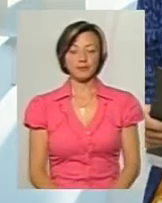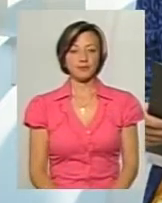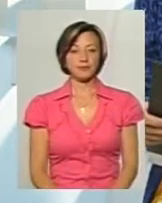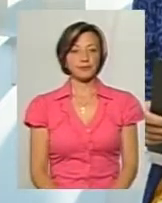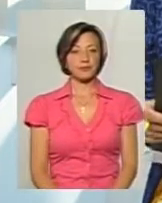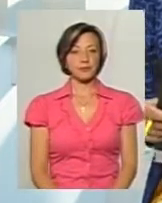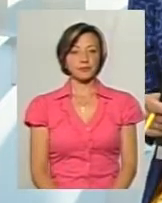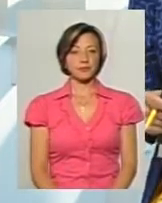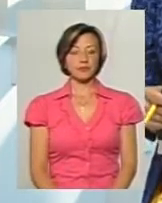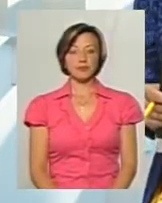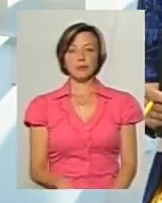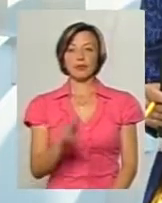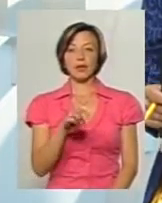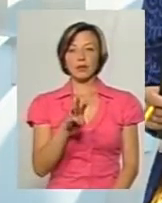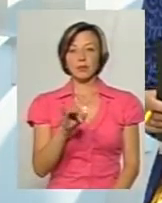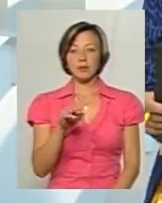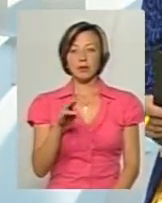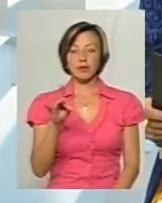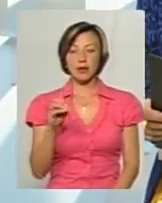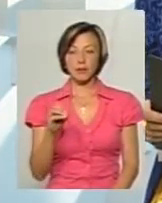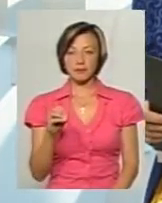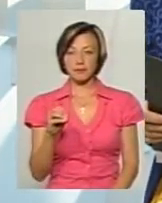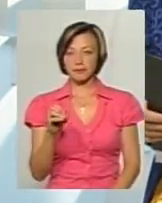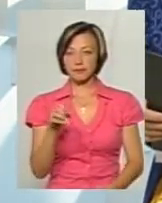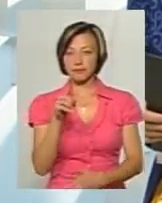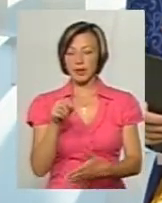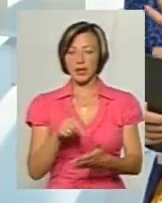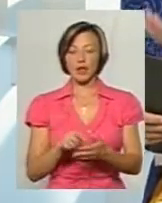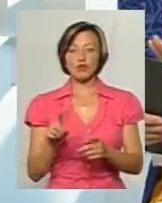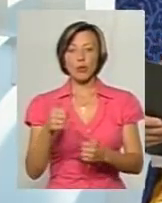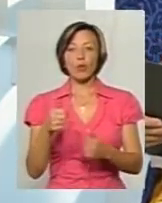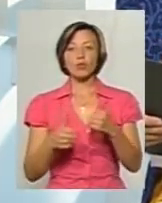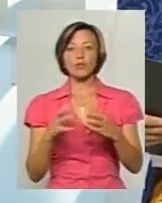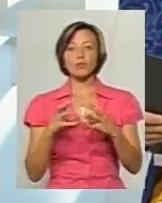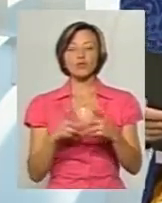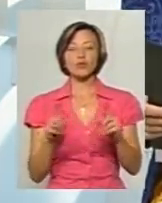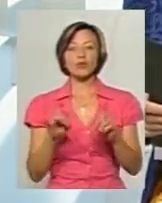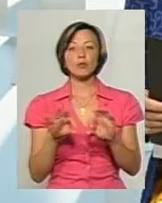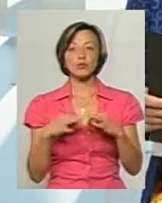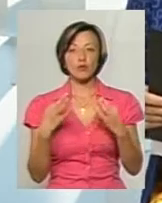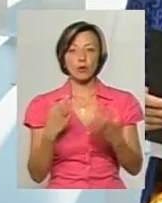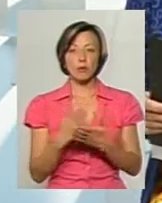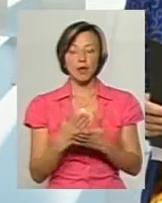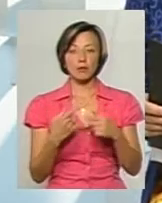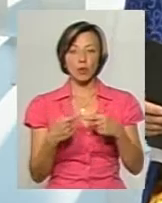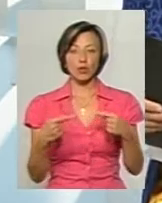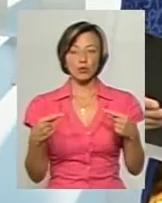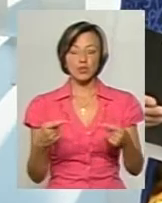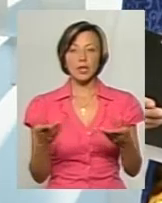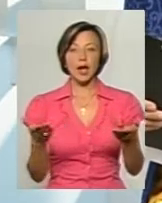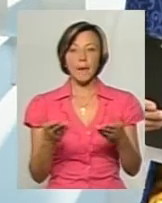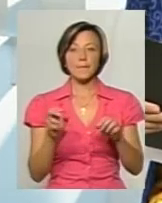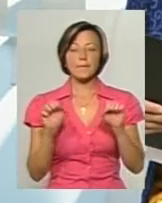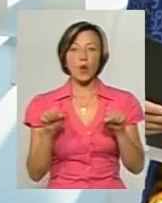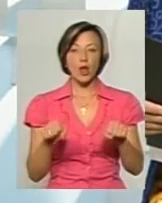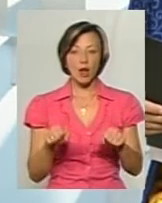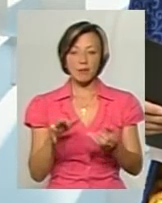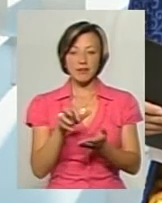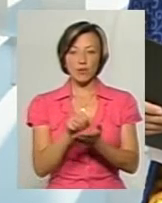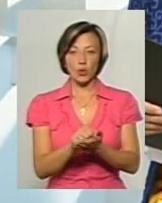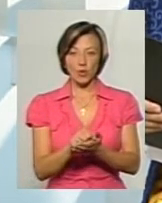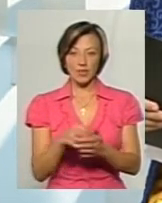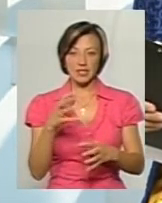власне, щоб конкурувати в світі, що нам дозволило б мати продукцію таку, яка б могла